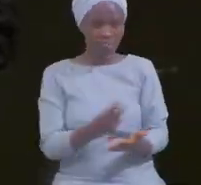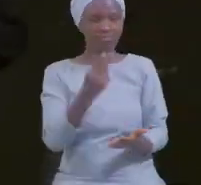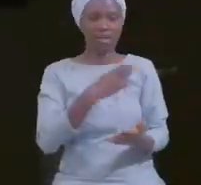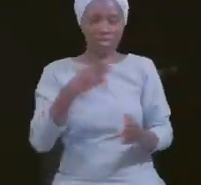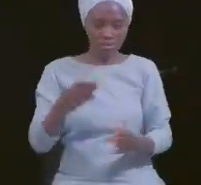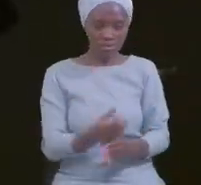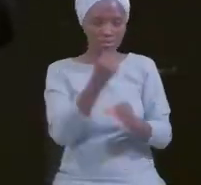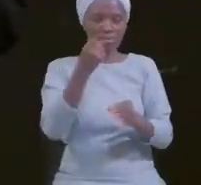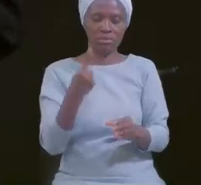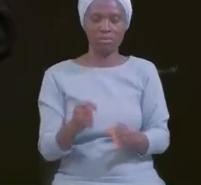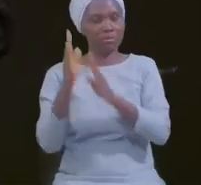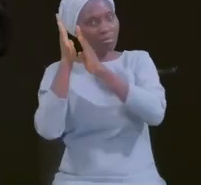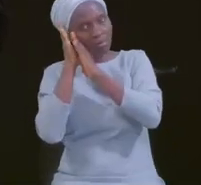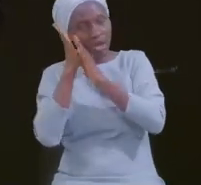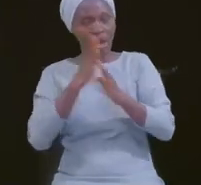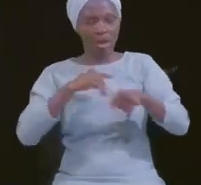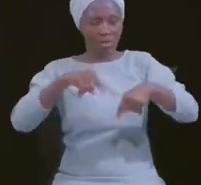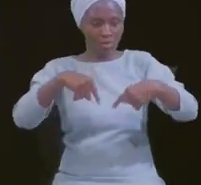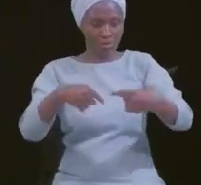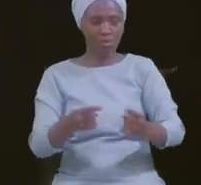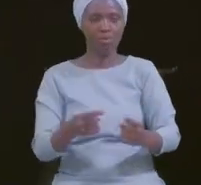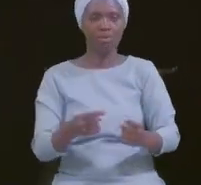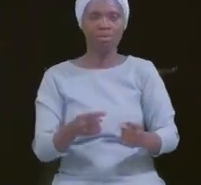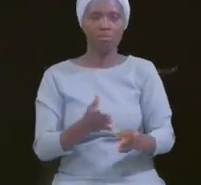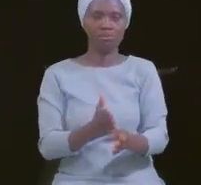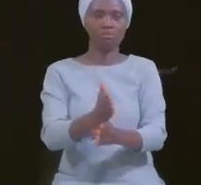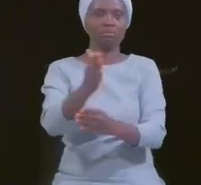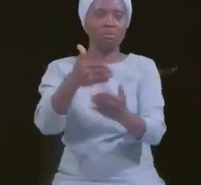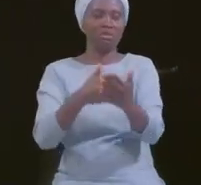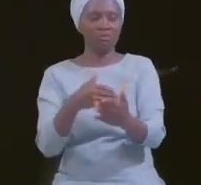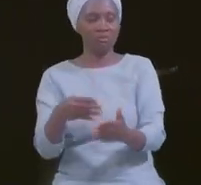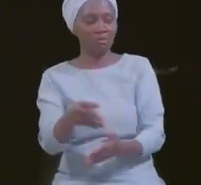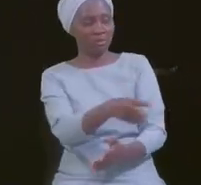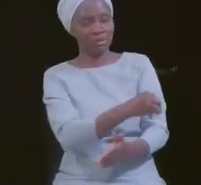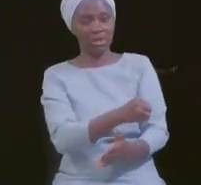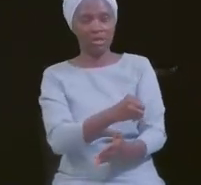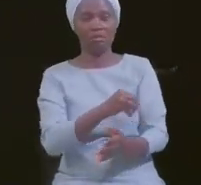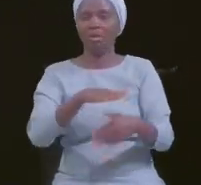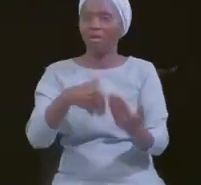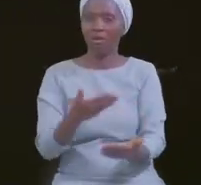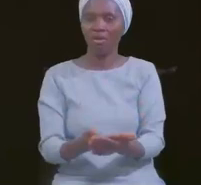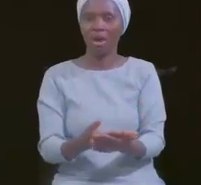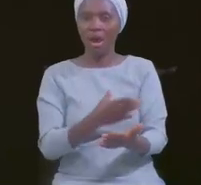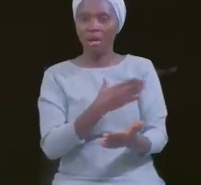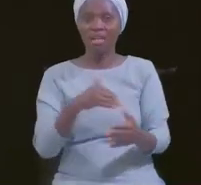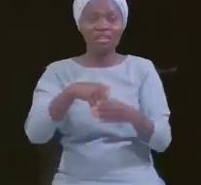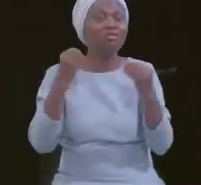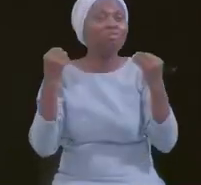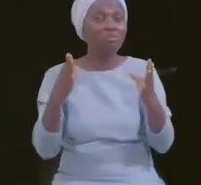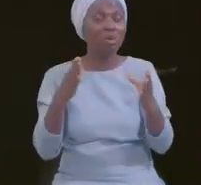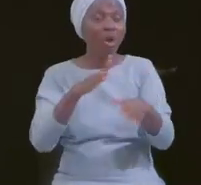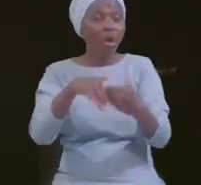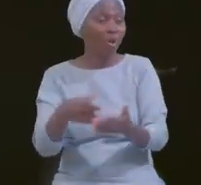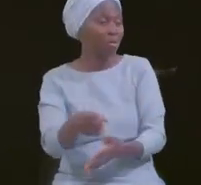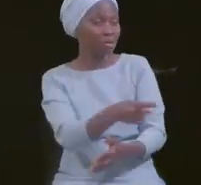et sortit en présence de tout le monde. De sorte qu'ils étaient tous dans